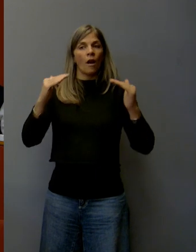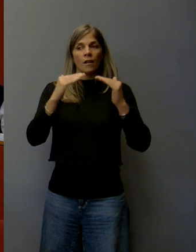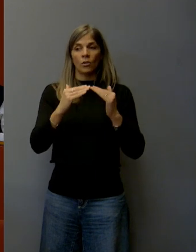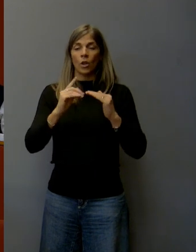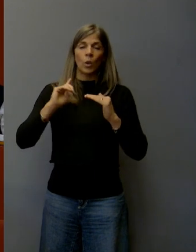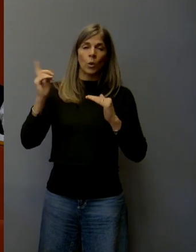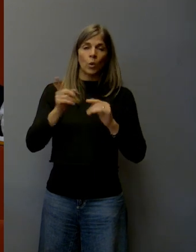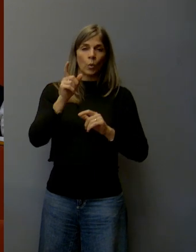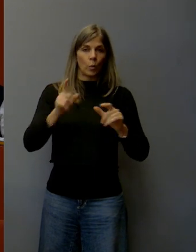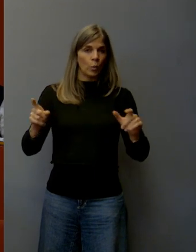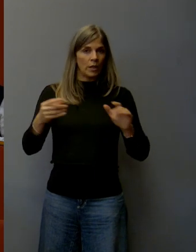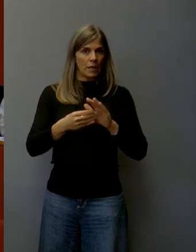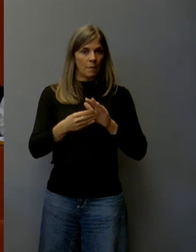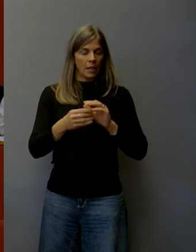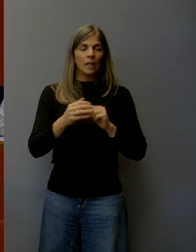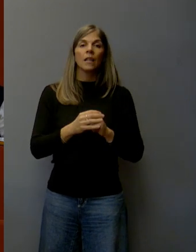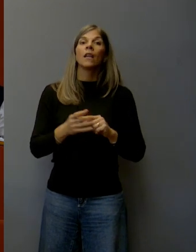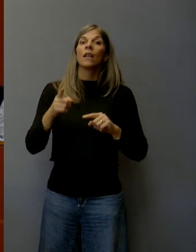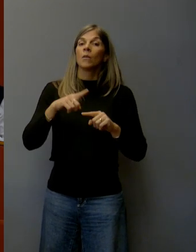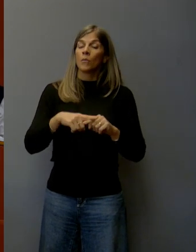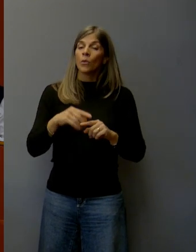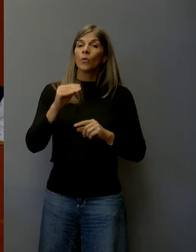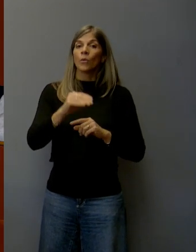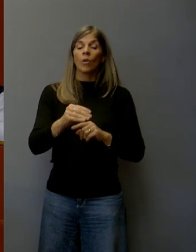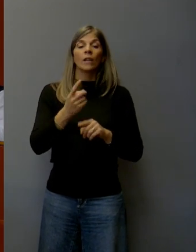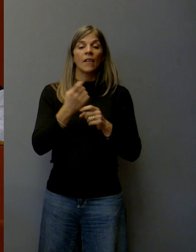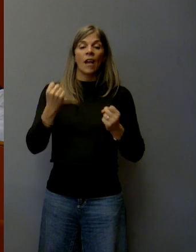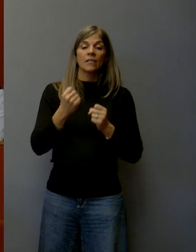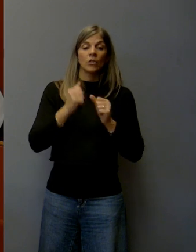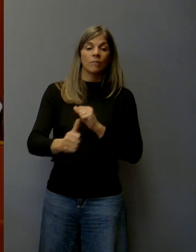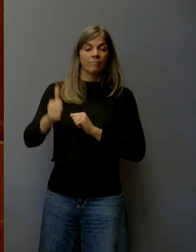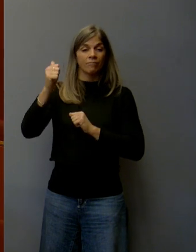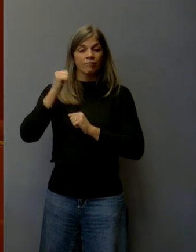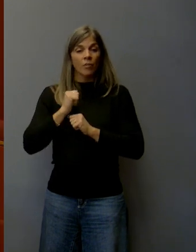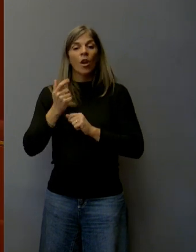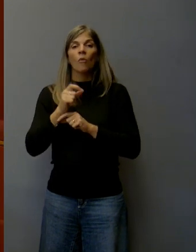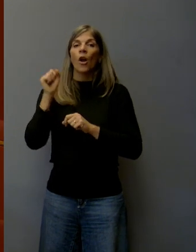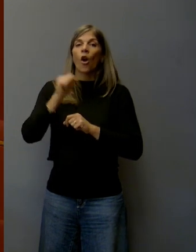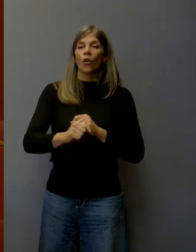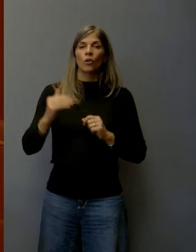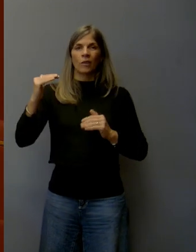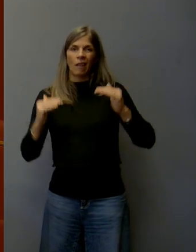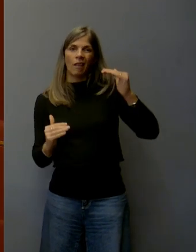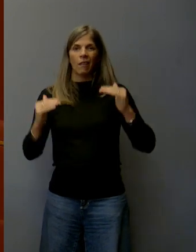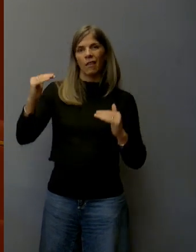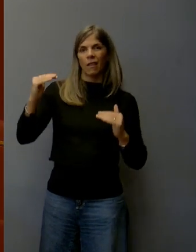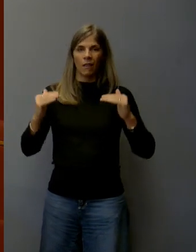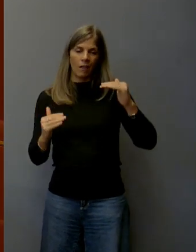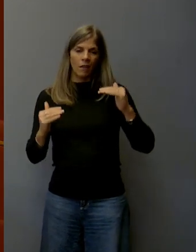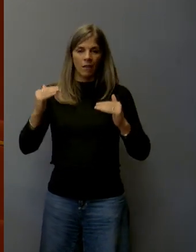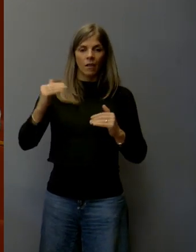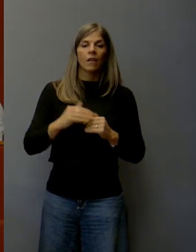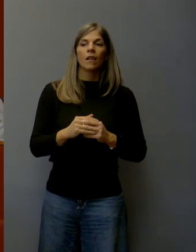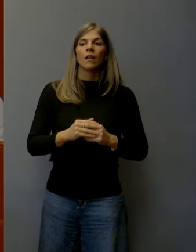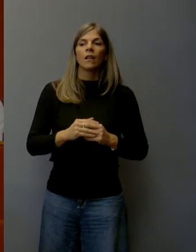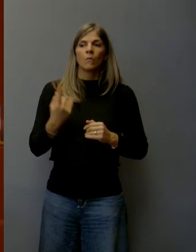dipendenti e impone la messa in atto di azioni di prevenzione contratto e contrasto alle discriminazioni Queste sono le parole del sindaco di